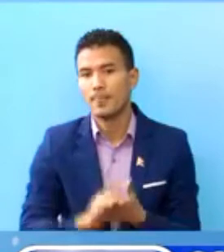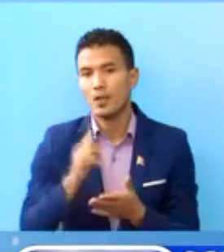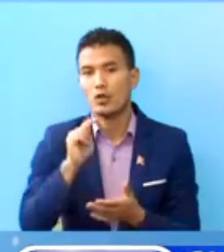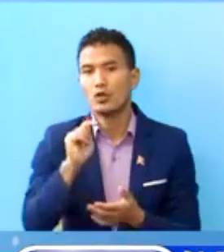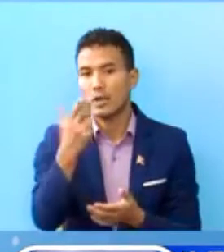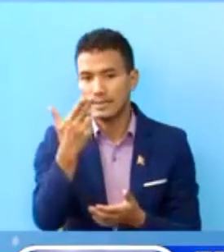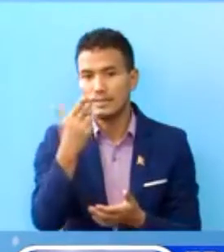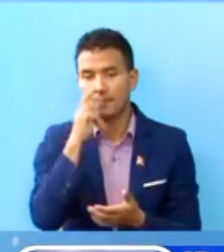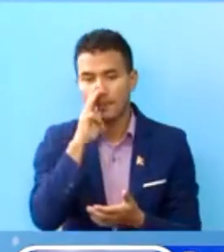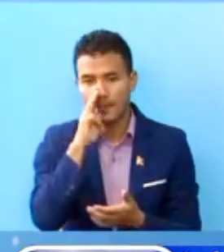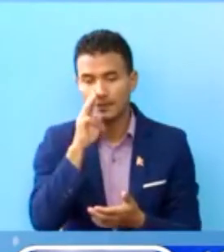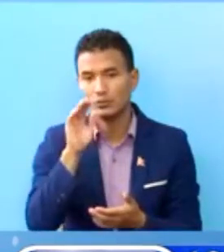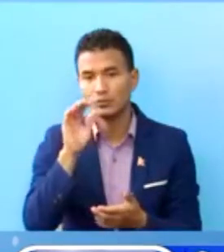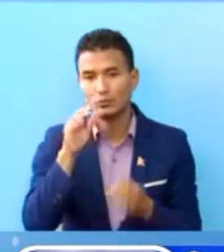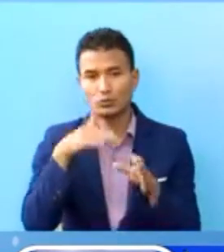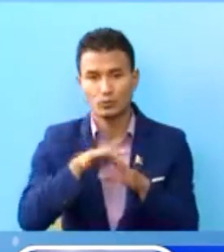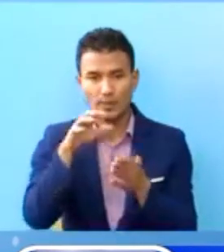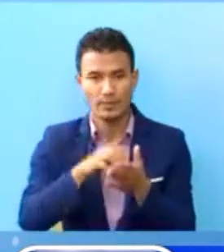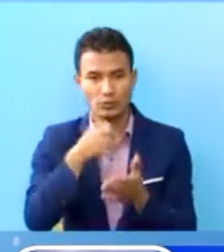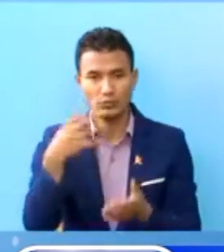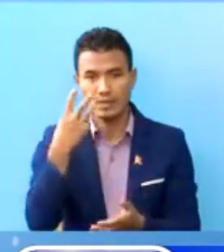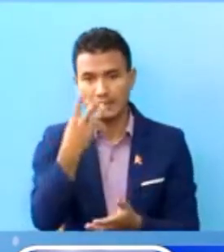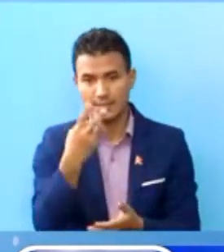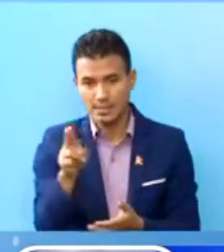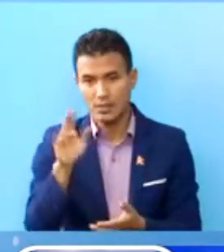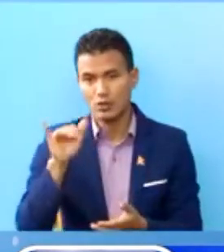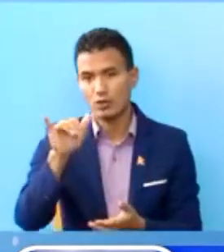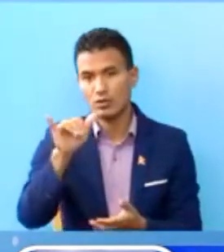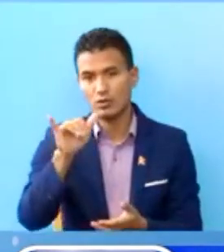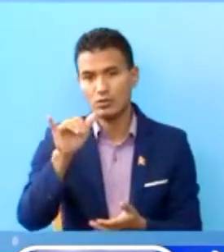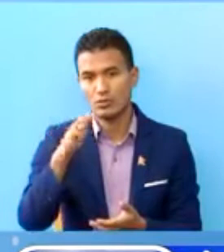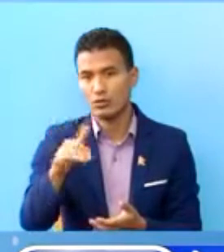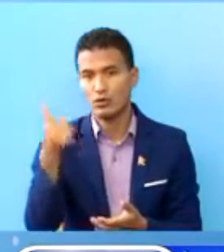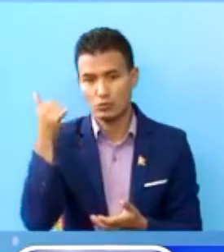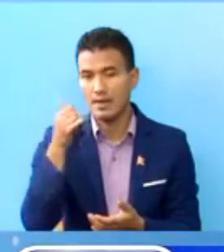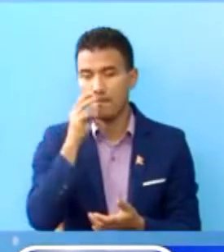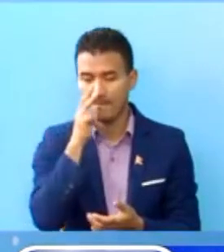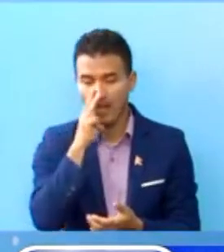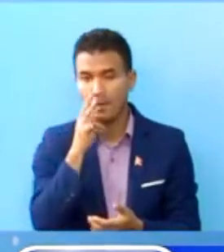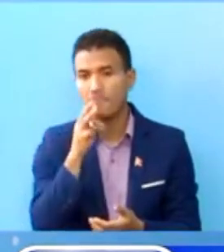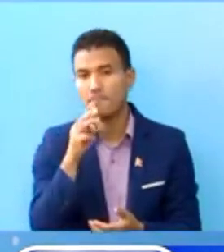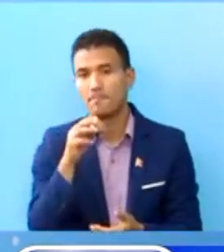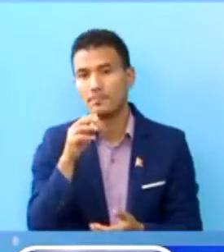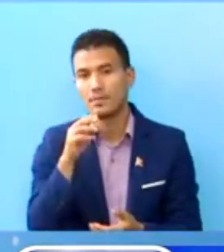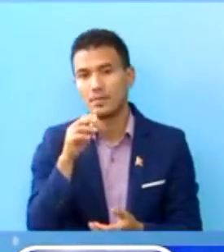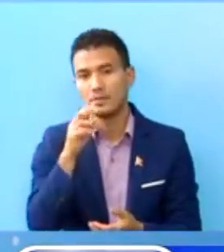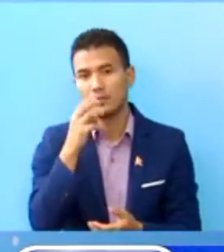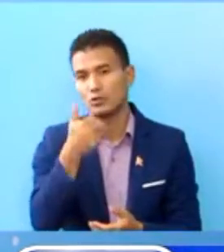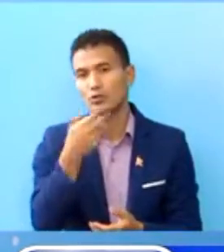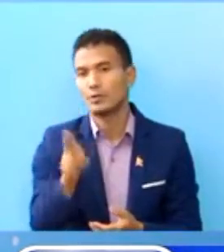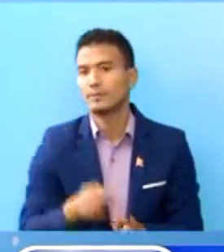कर्णाली स्वास्थ्य विज्ञान प्रतिष्ठान जुम्लामा सुर्खेतका 3 जना, डडेलधुरा अस्पताल प्रयोगशाला डडेलधुरामा